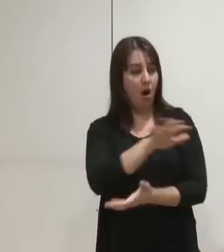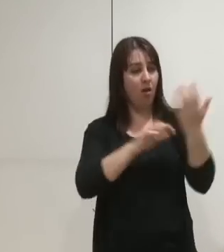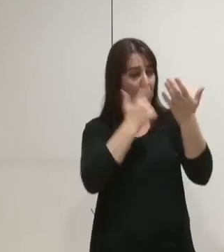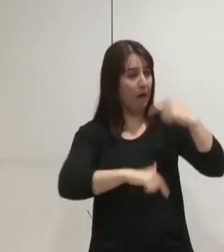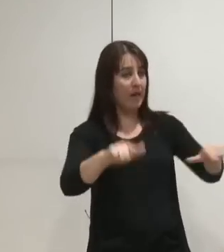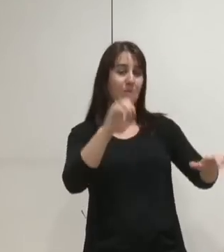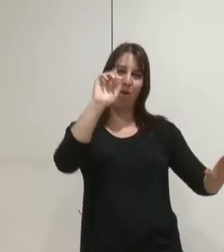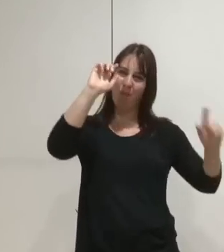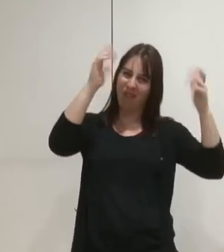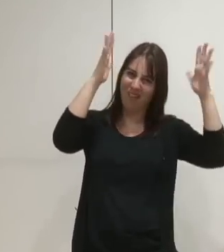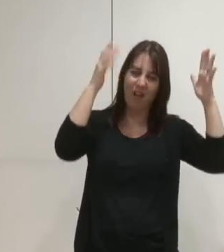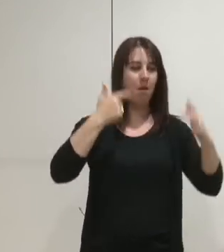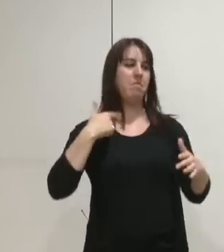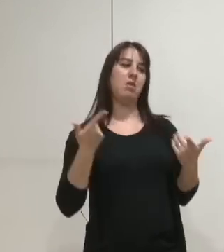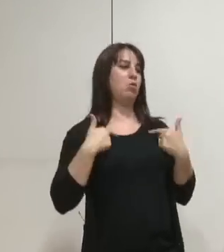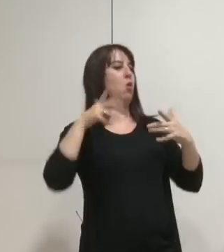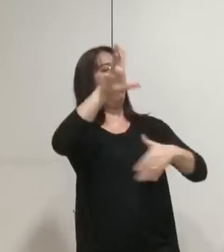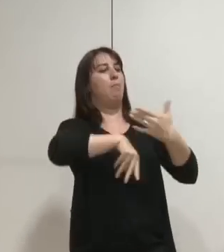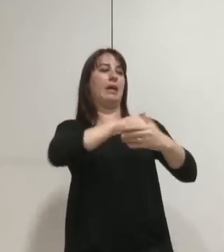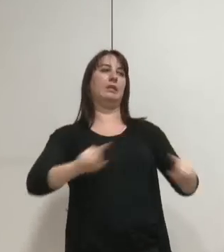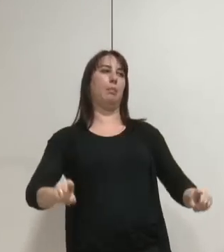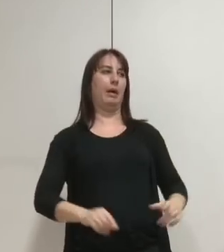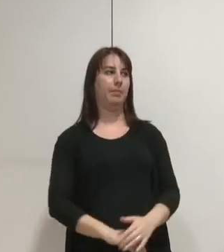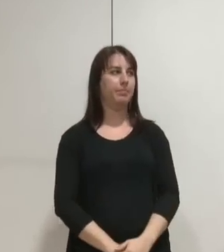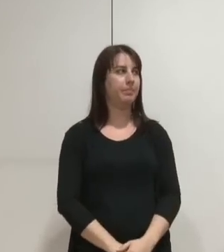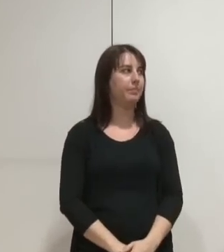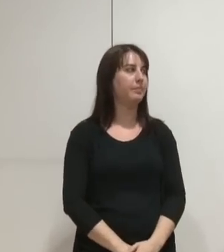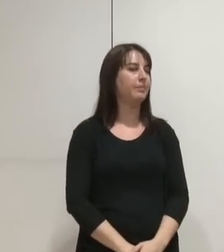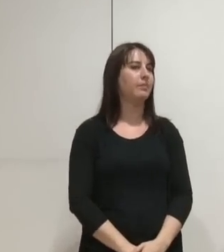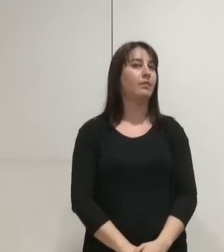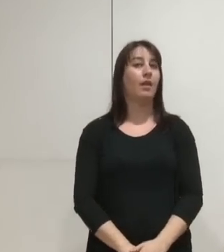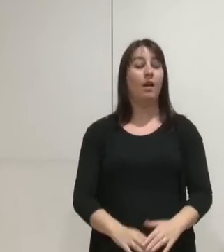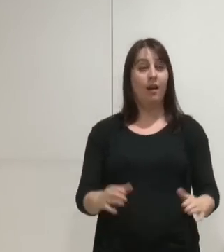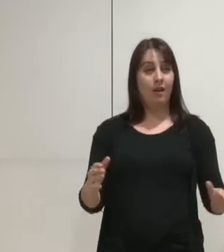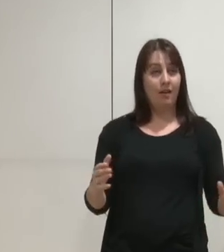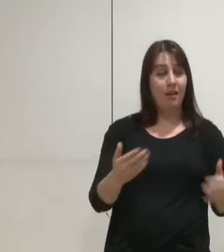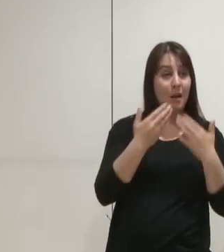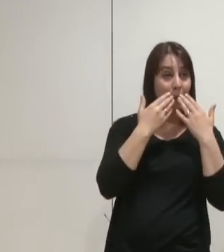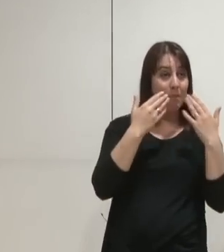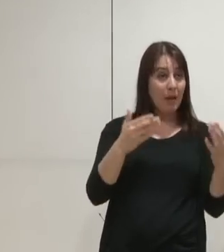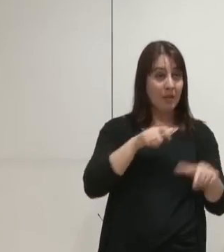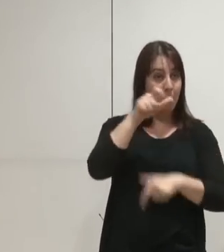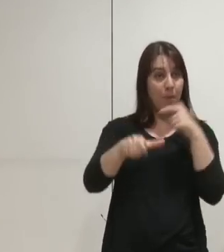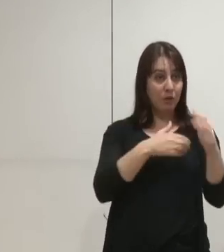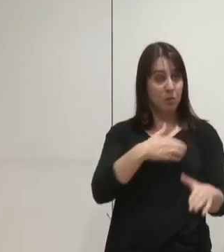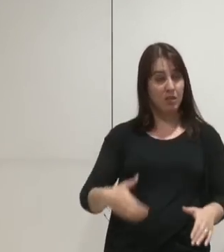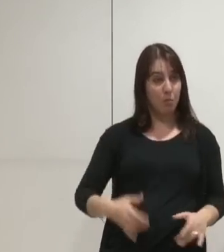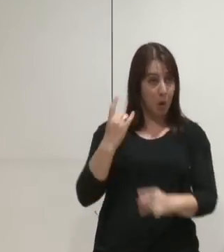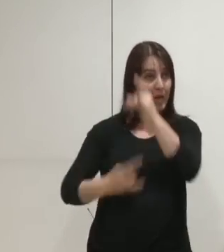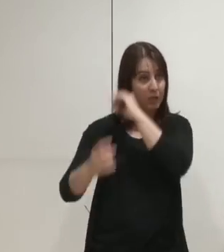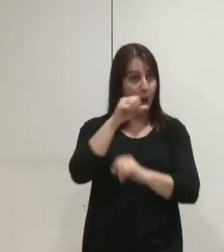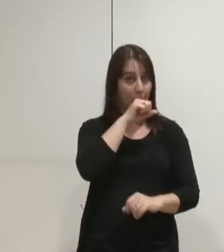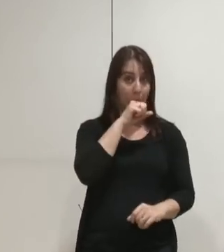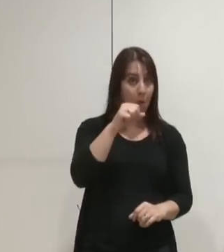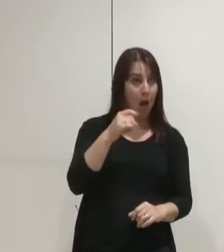sera aussi sans nous merci allez je suis ravi de savoir que nous avons des conseillers municipaux qui s'intéressent à l'histoire mais je vous